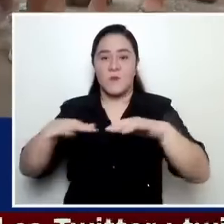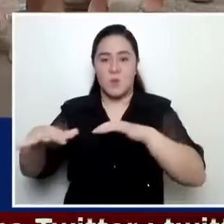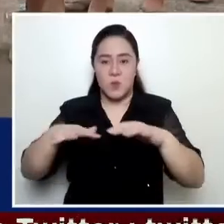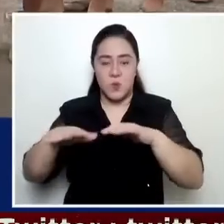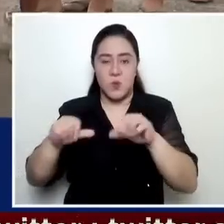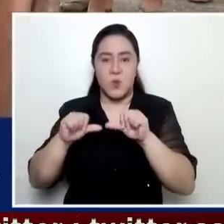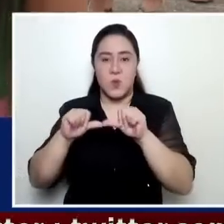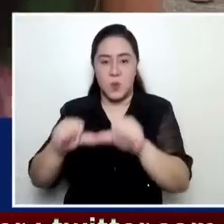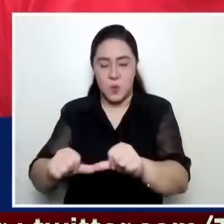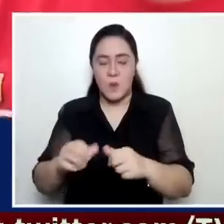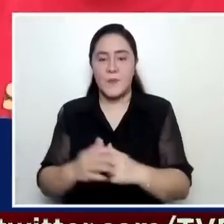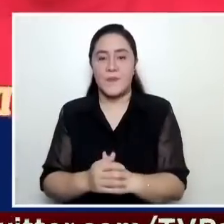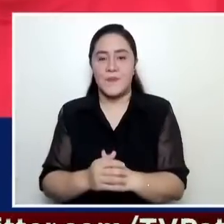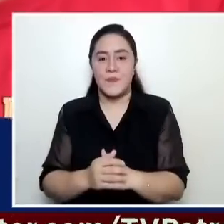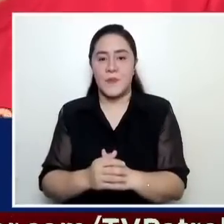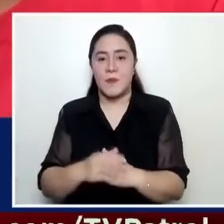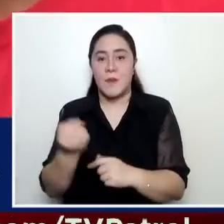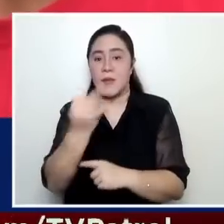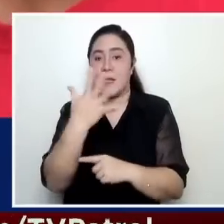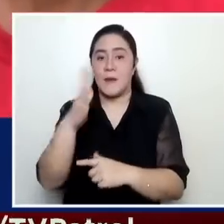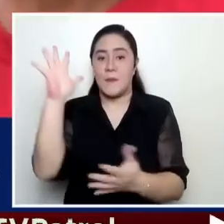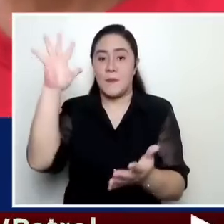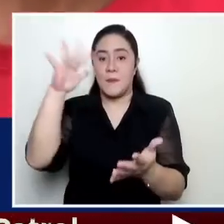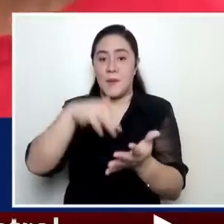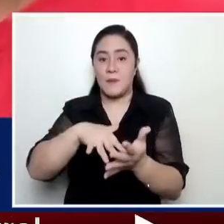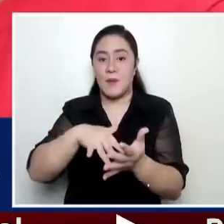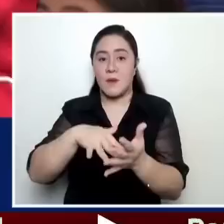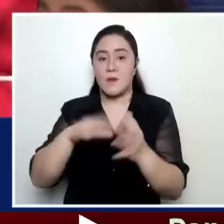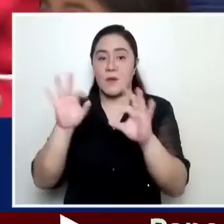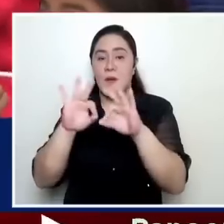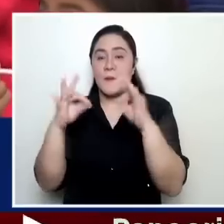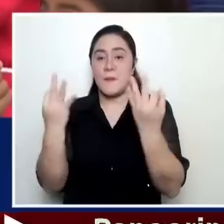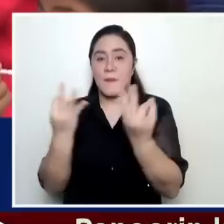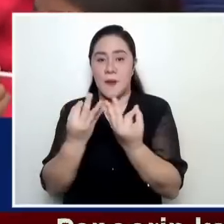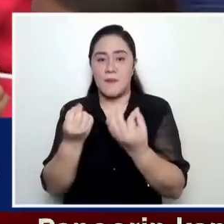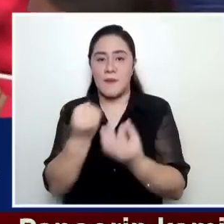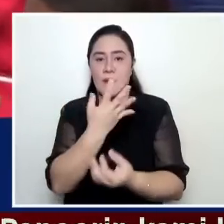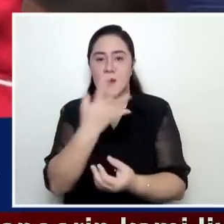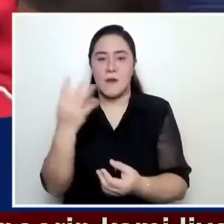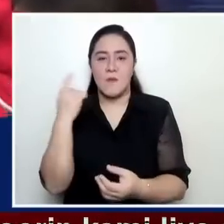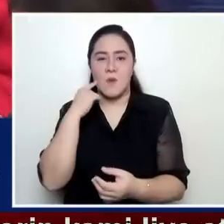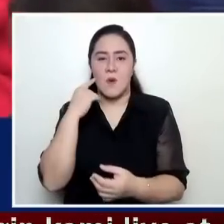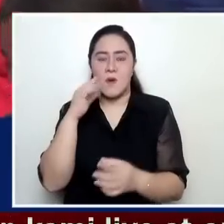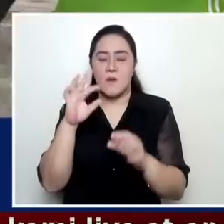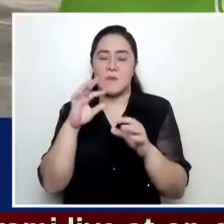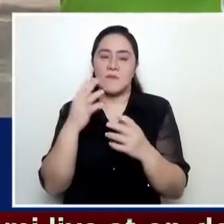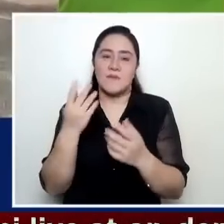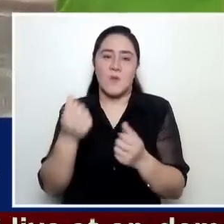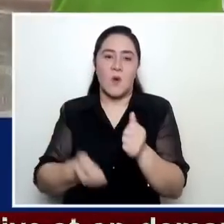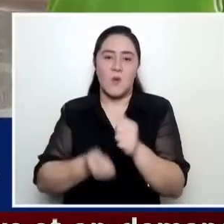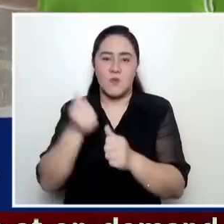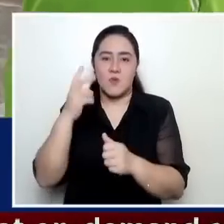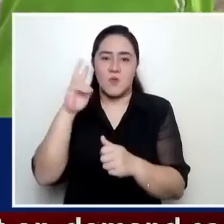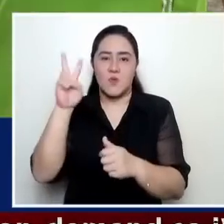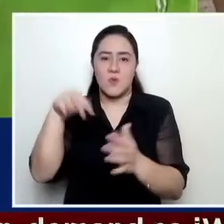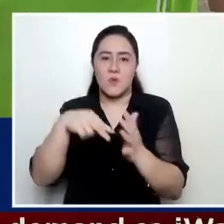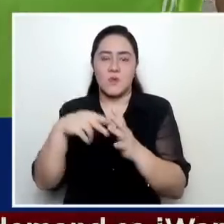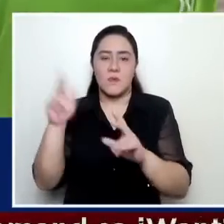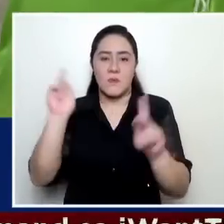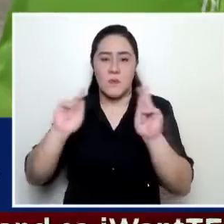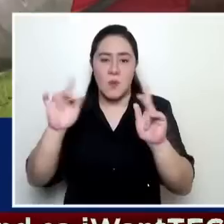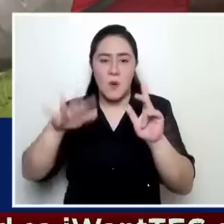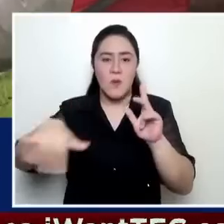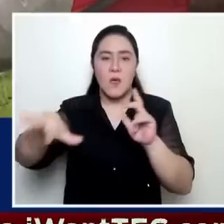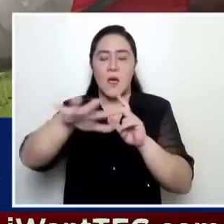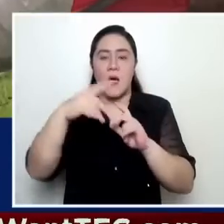report, halos 5,000 pamilya o 20,000 katao ang naapektuhan ng malakas na lindol mula sa 110